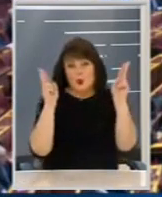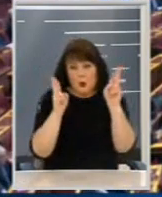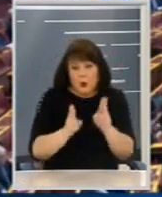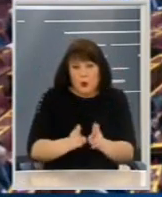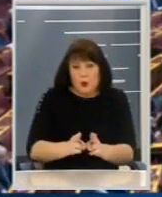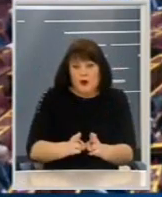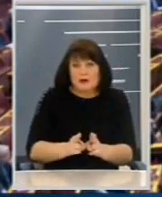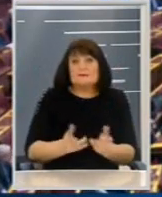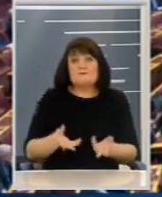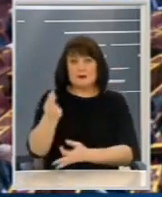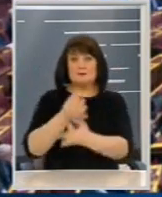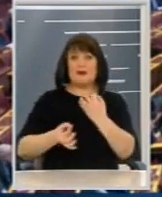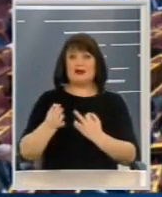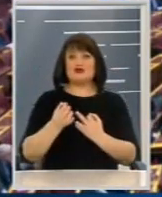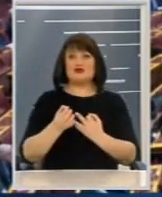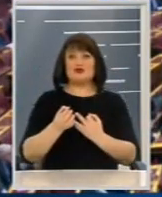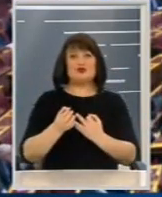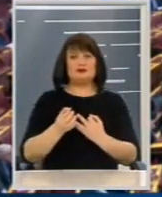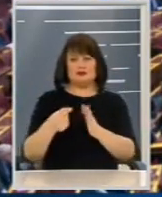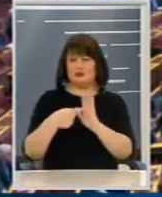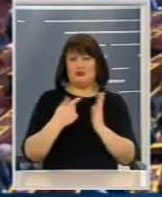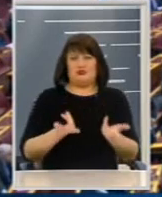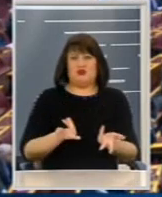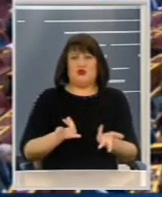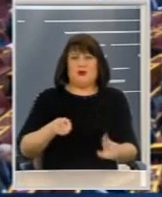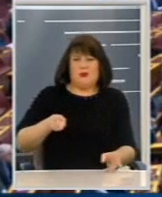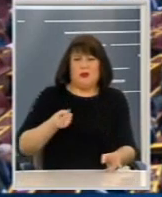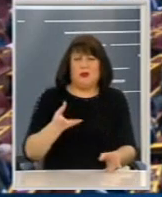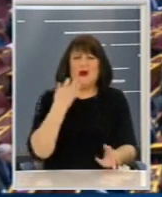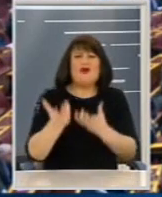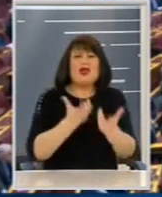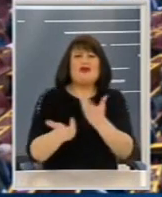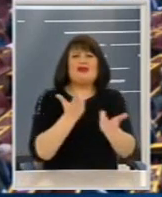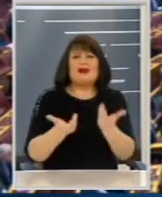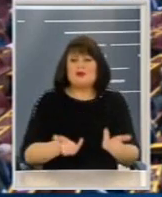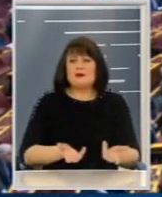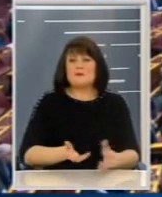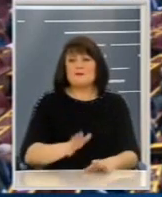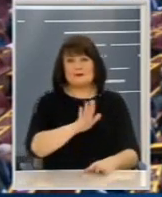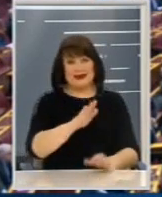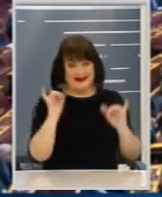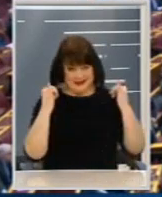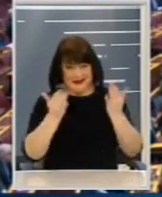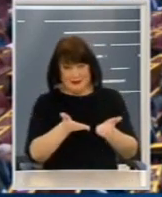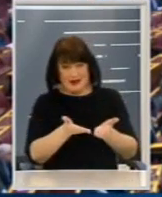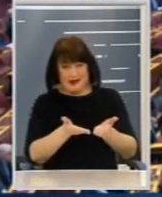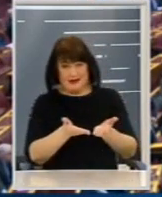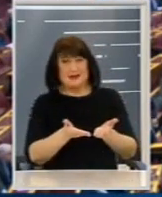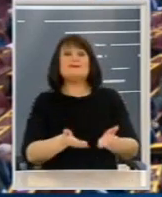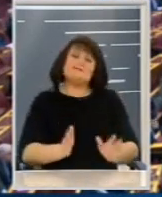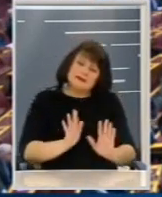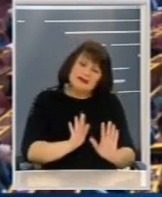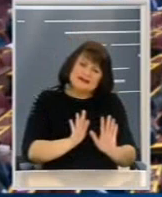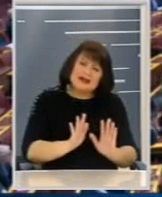μου λοιπόν που είναι η έξαρση, εντάξει, μπορούμε να το γυρίσουμε στην πλάκα, προφανώς, όταν τα στοιχεία δεν